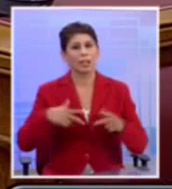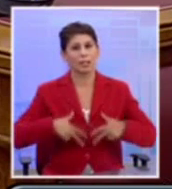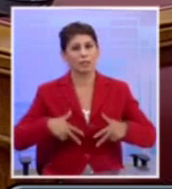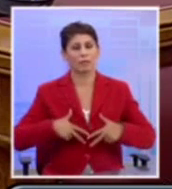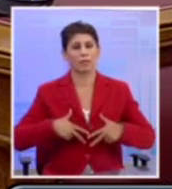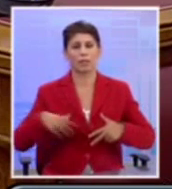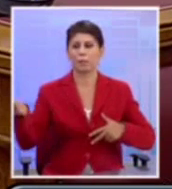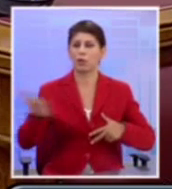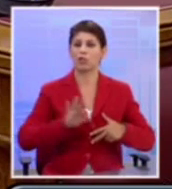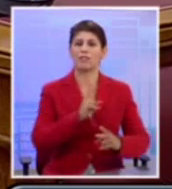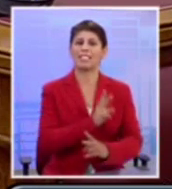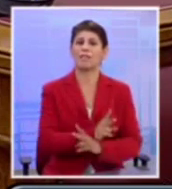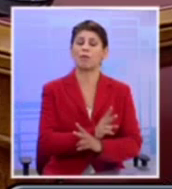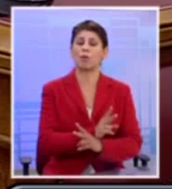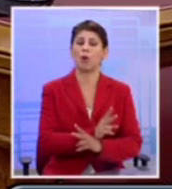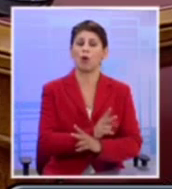ένα σύμβουλο τότε,